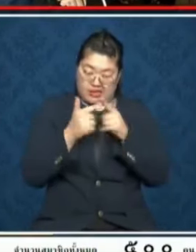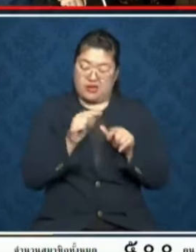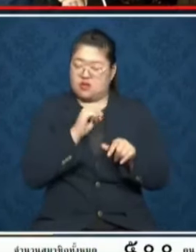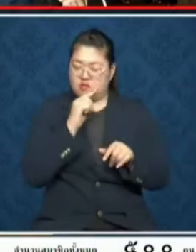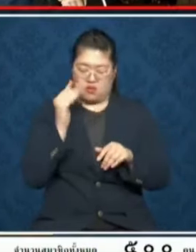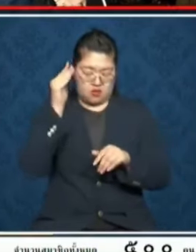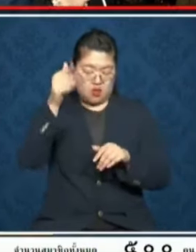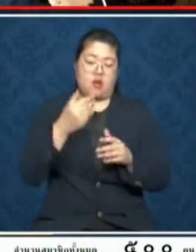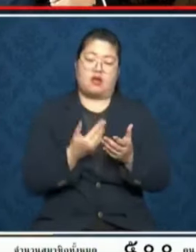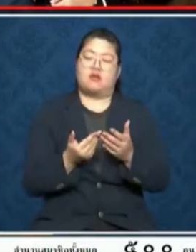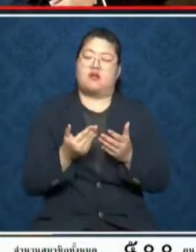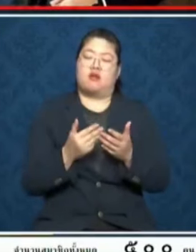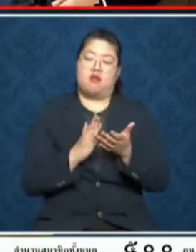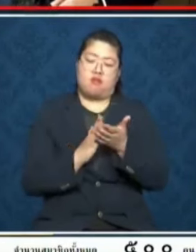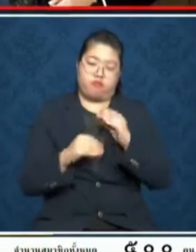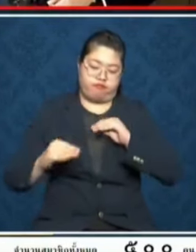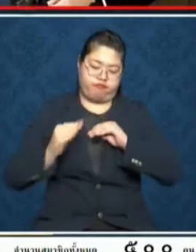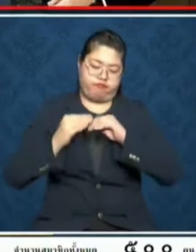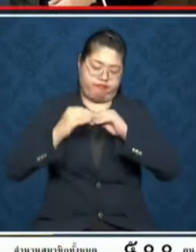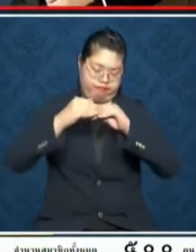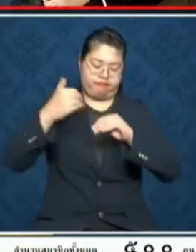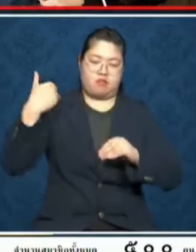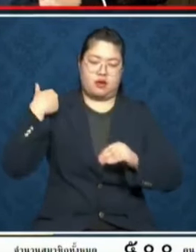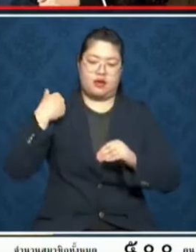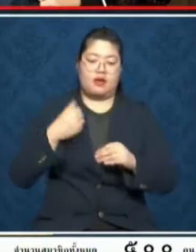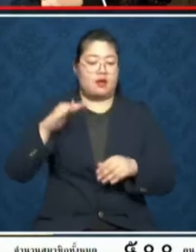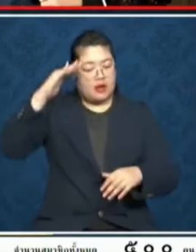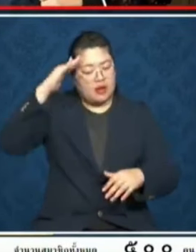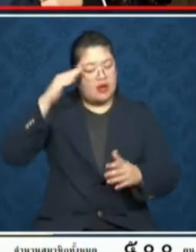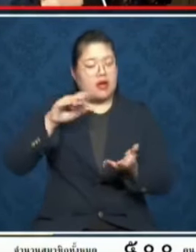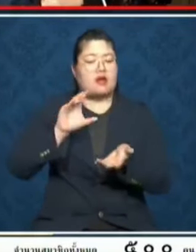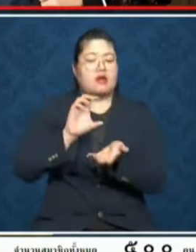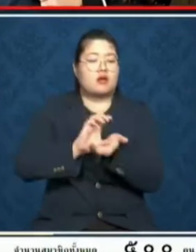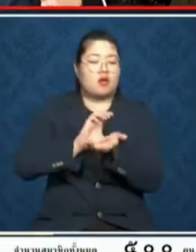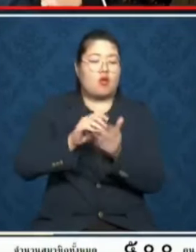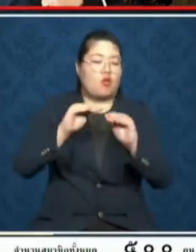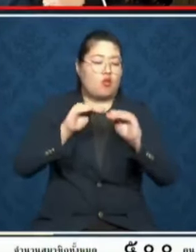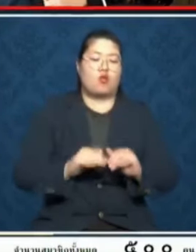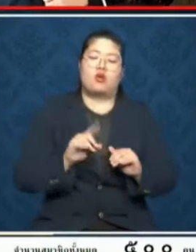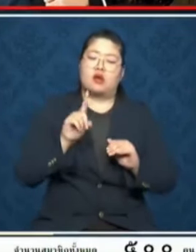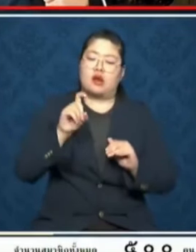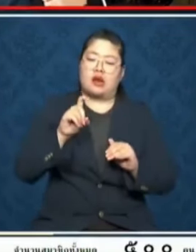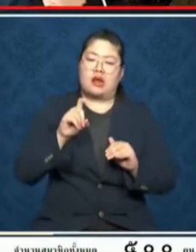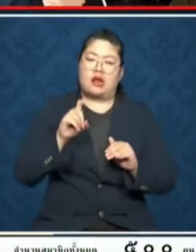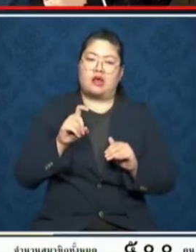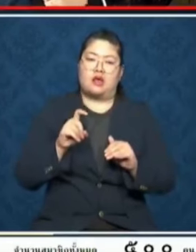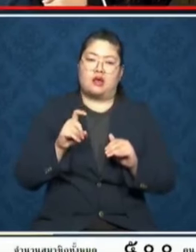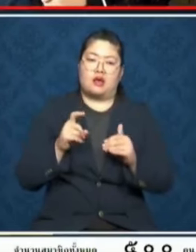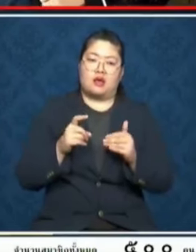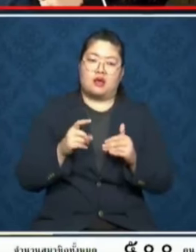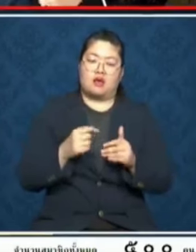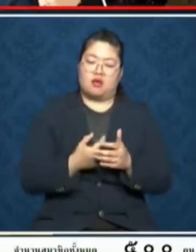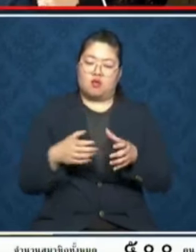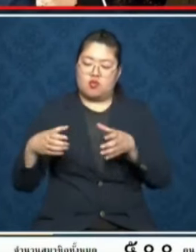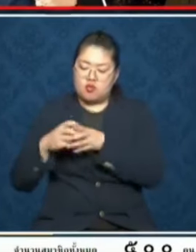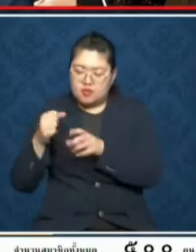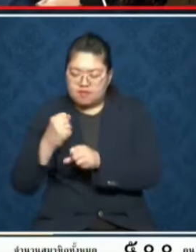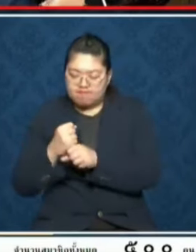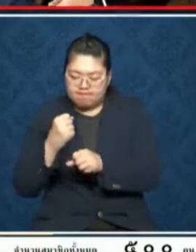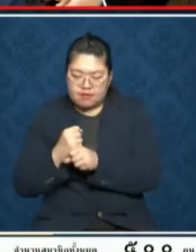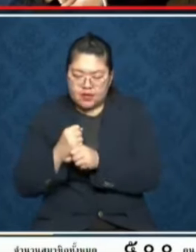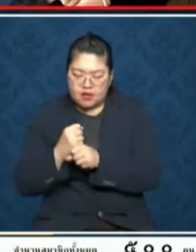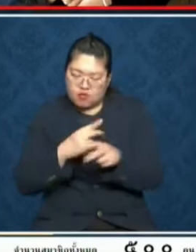ลังค่ะท่านประธานคะนอกจากงบกลาโหมจะปรับลดไม่ได้แล้วยังมีไม่แทบไม่มีหน่วยงานไหนเลย